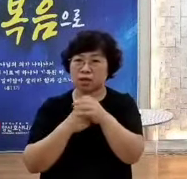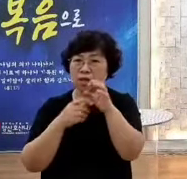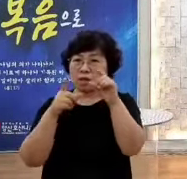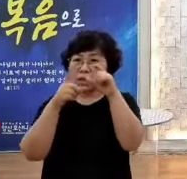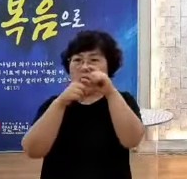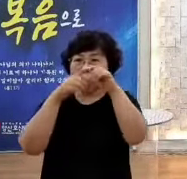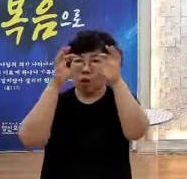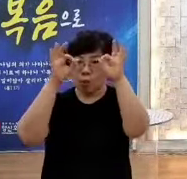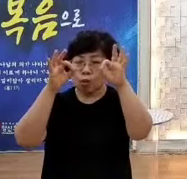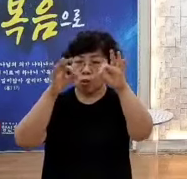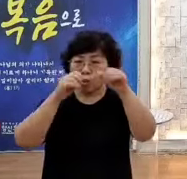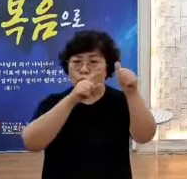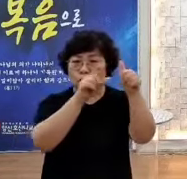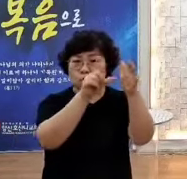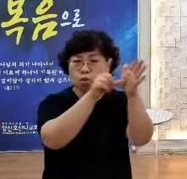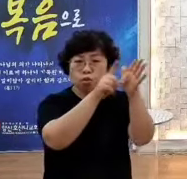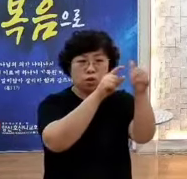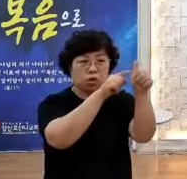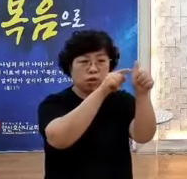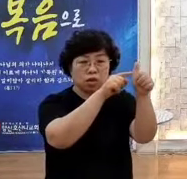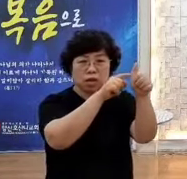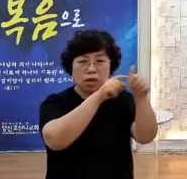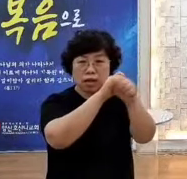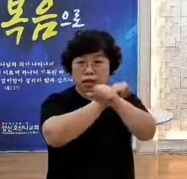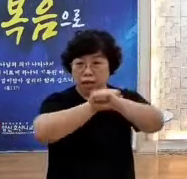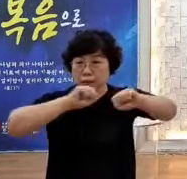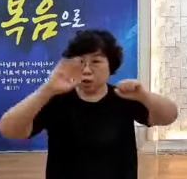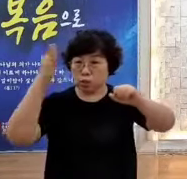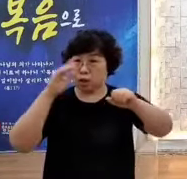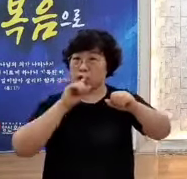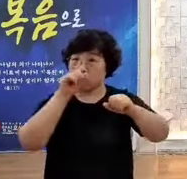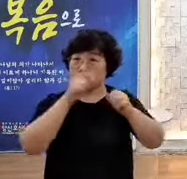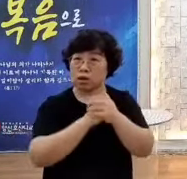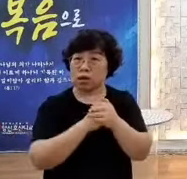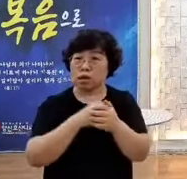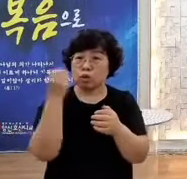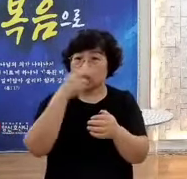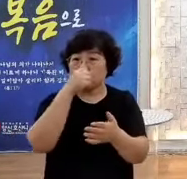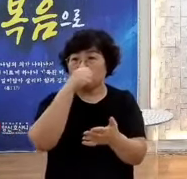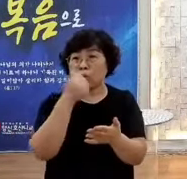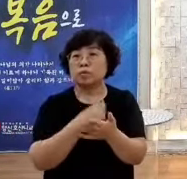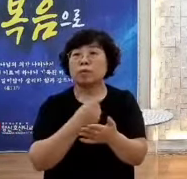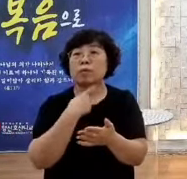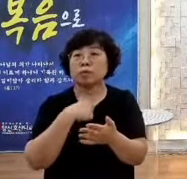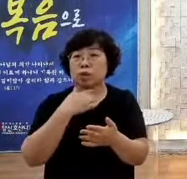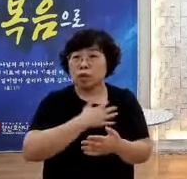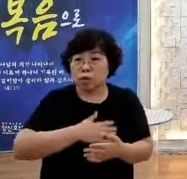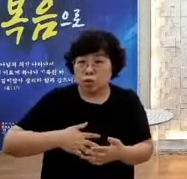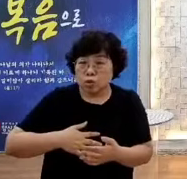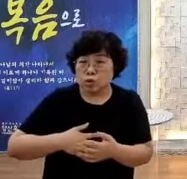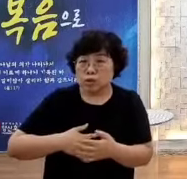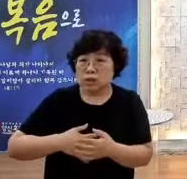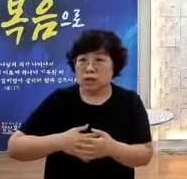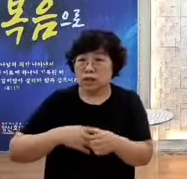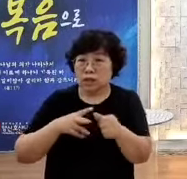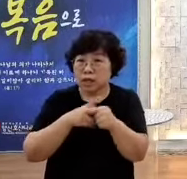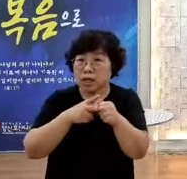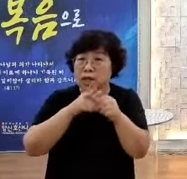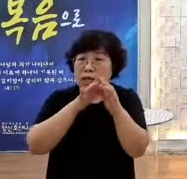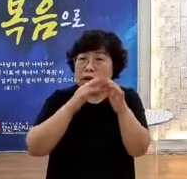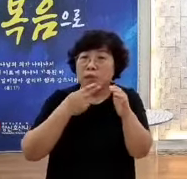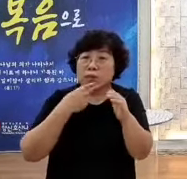마음이 제 문제에서 해방되는 본문이었대요. 우리 한번 같이 한번 읽어볼까요? 시작. 또 범죄와